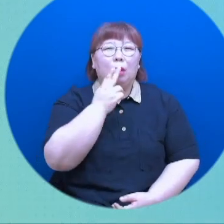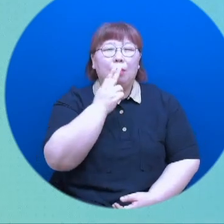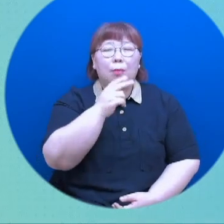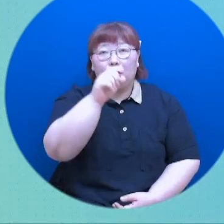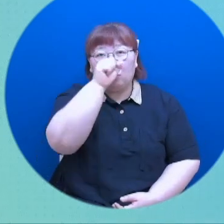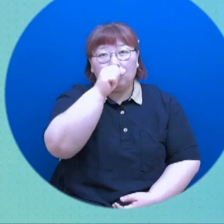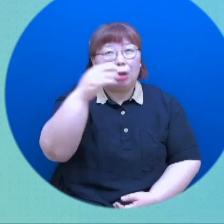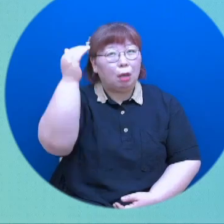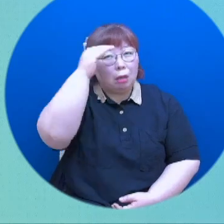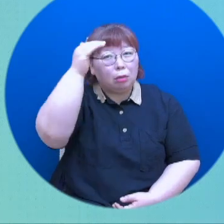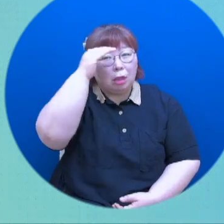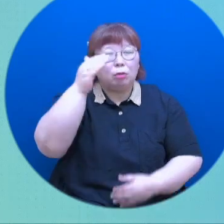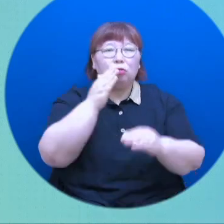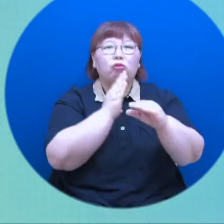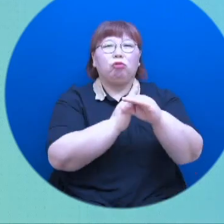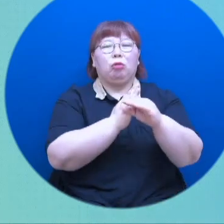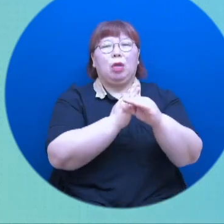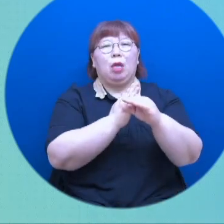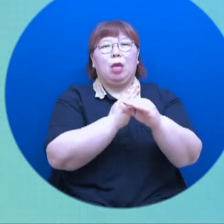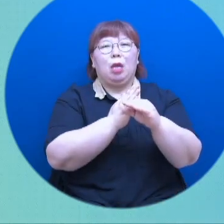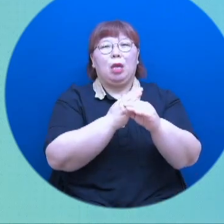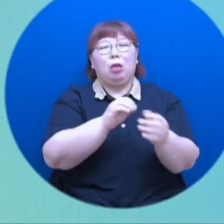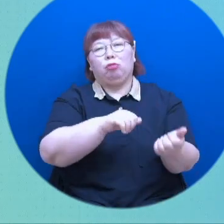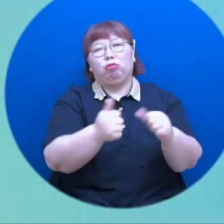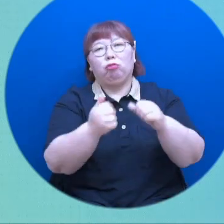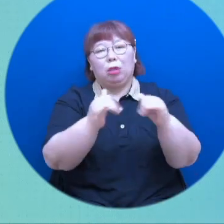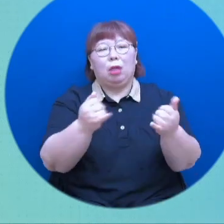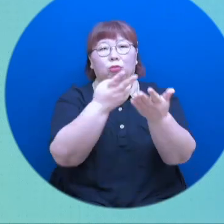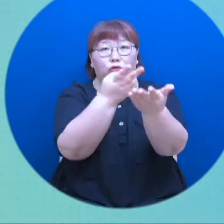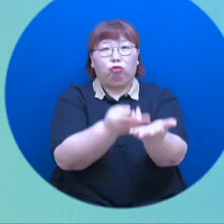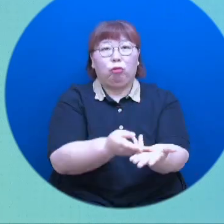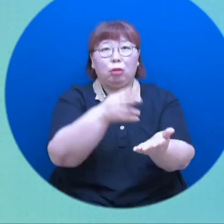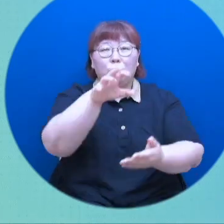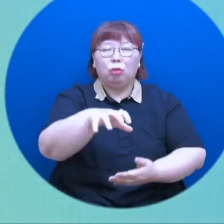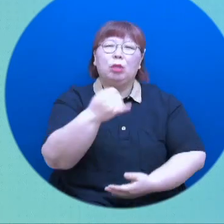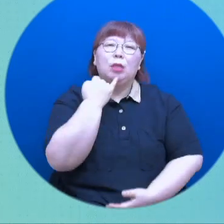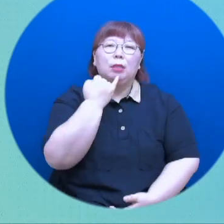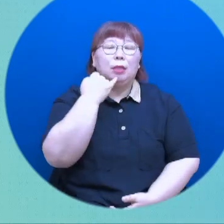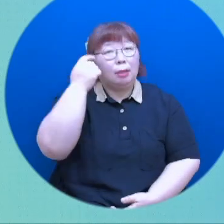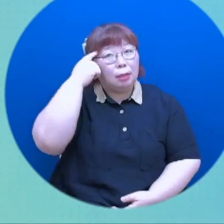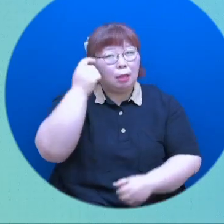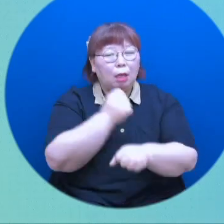중에 시체실이 비어있다 생각을 하고 그곳에 들어갔는데